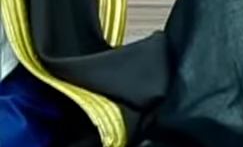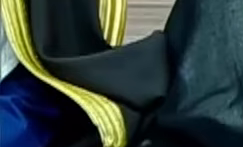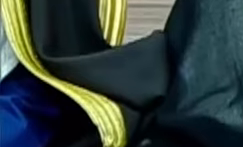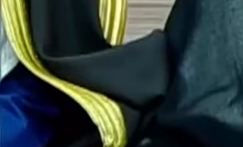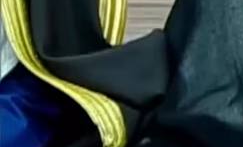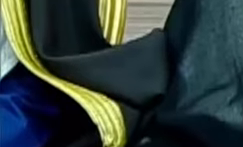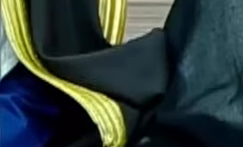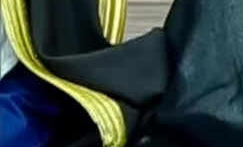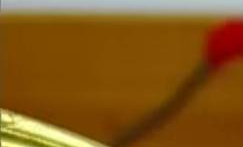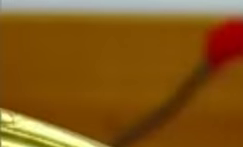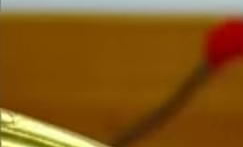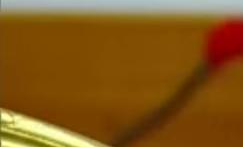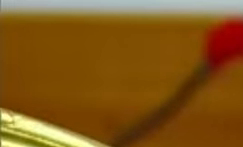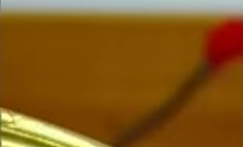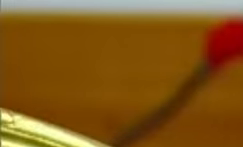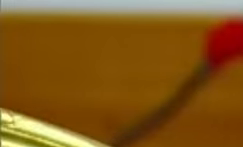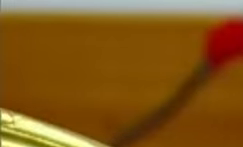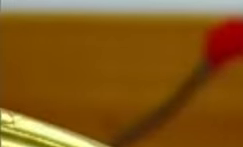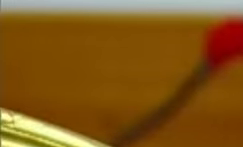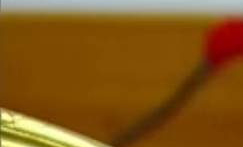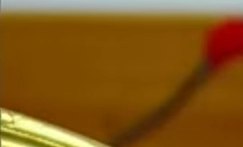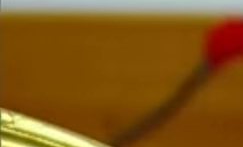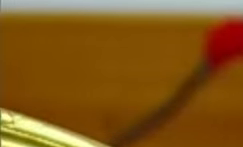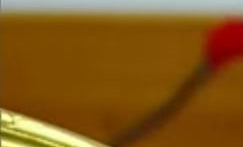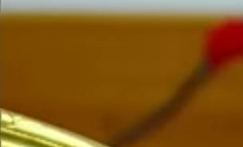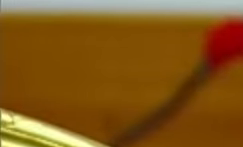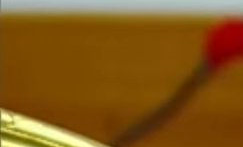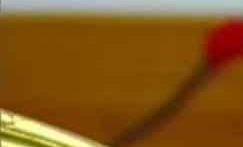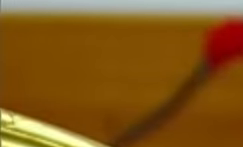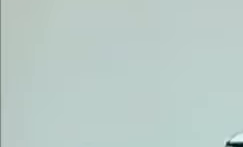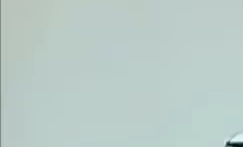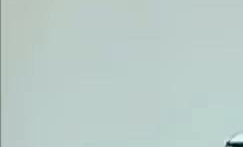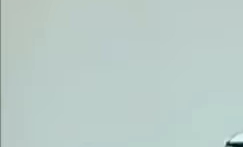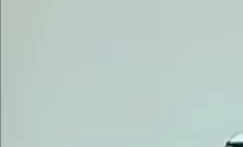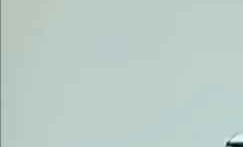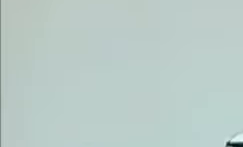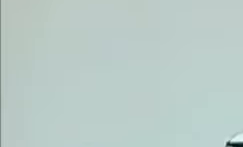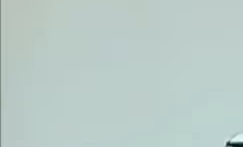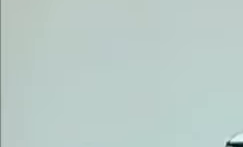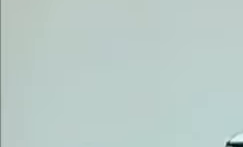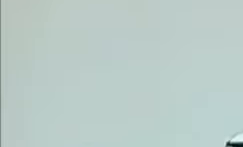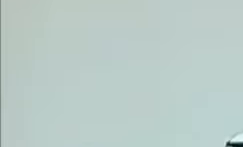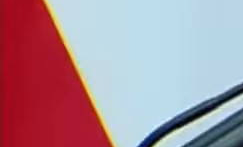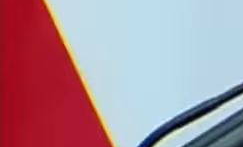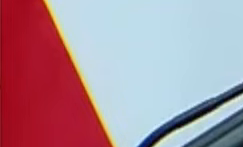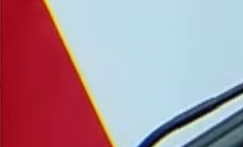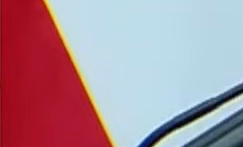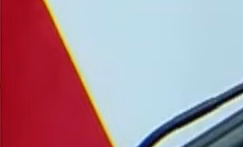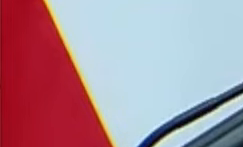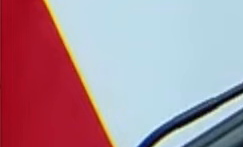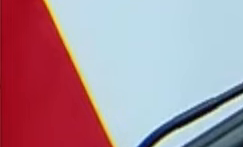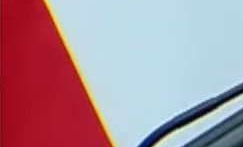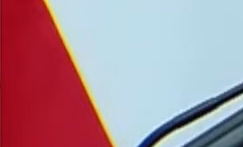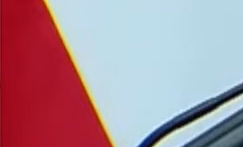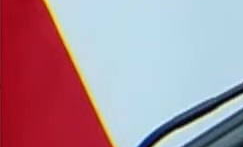الرياضي للصم، مؤكدين حرص دولة الكويت على رعايتهم